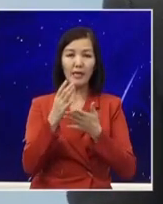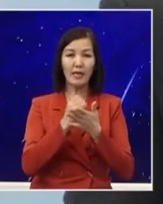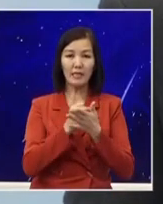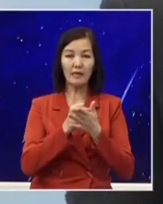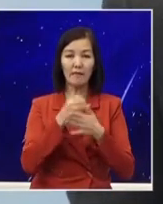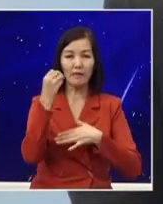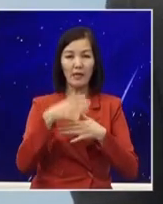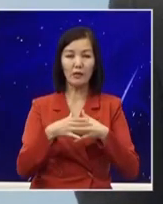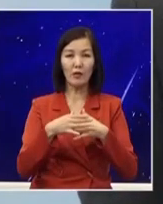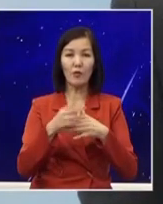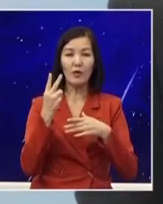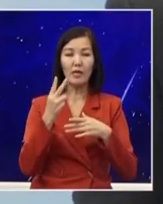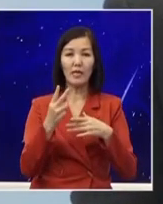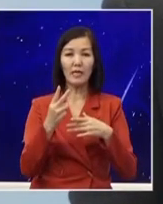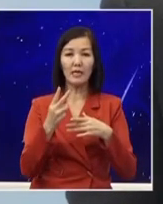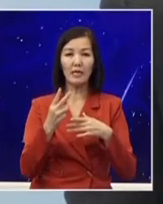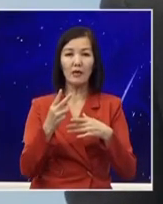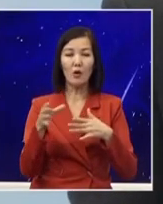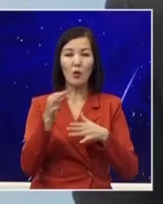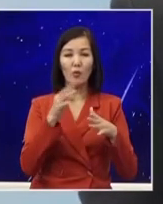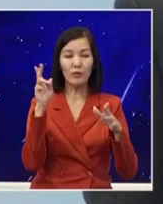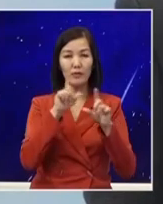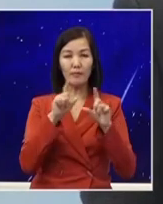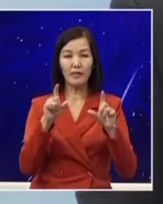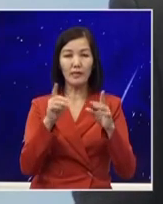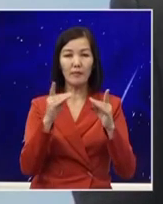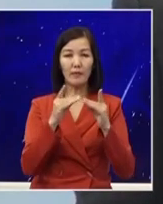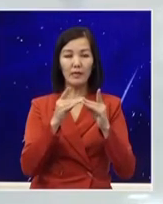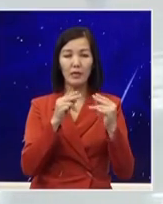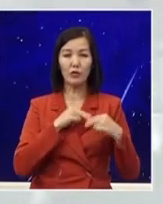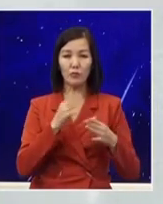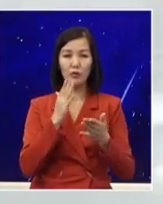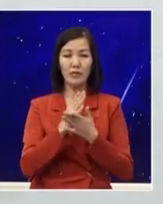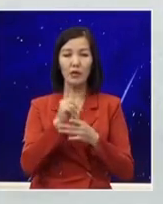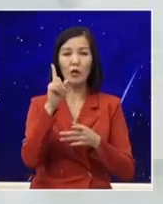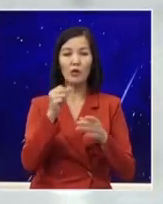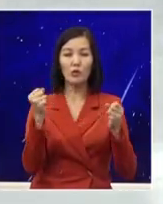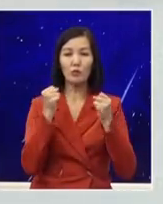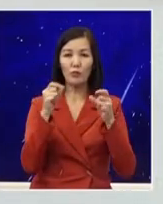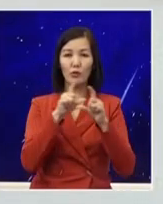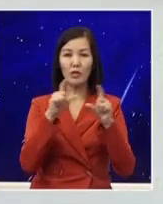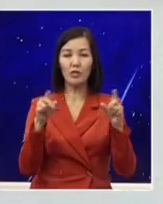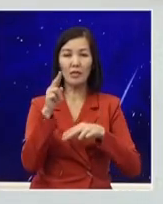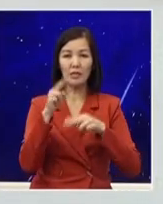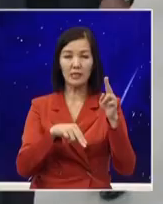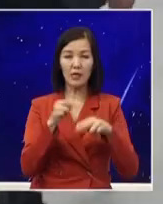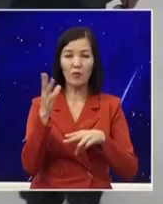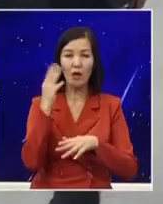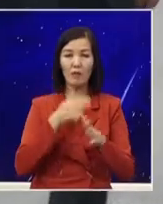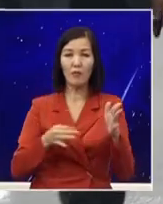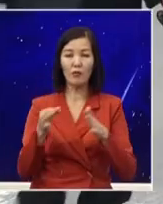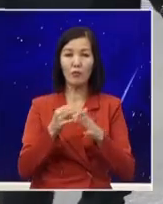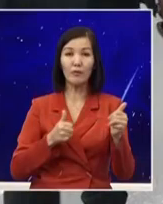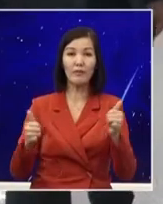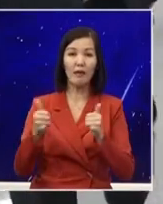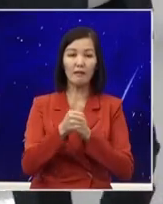дайындау орталығы, екі облыстық мектеп-интернат жұмыс жасап жатыр. 100 спорт кешенін салу үсінде Алматы облысы